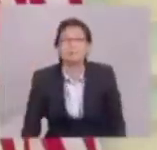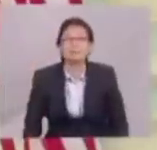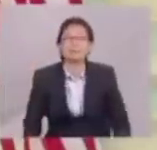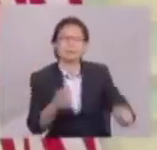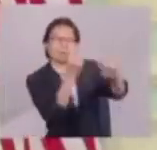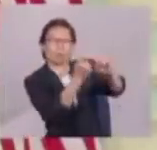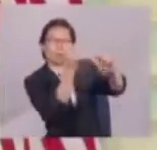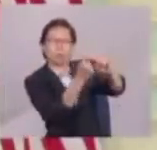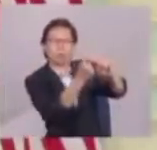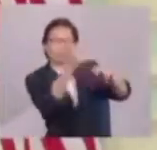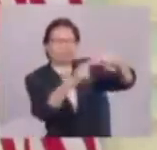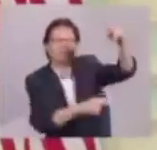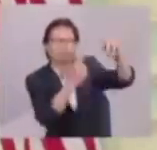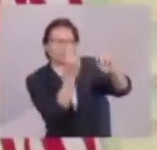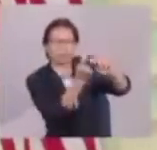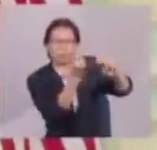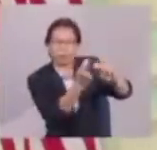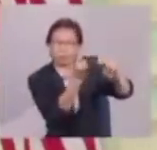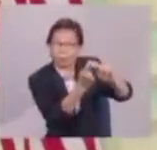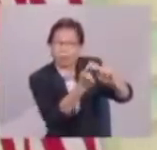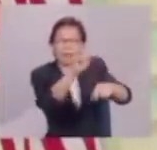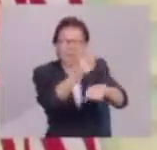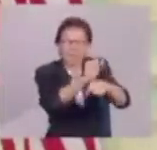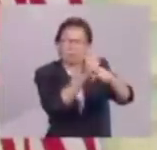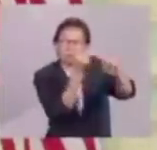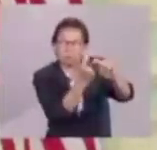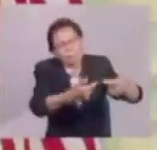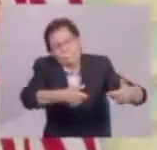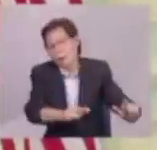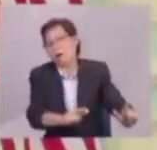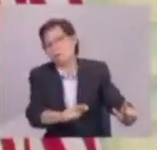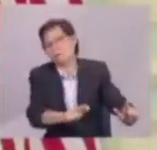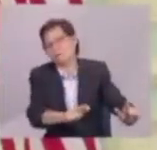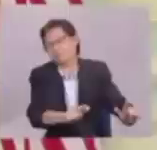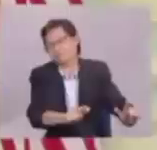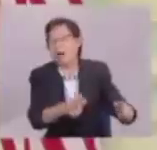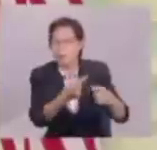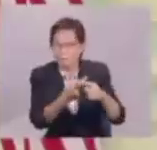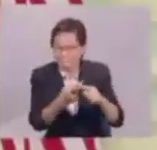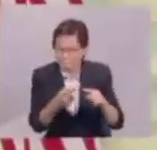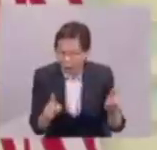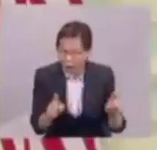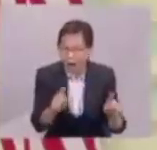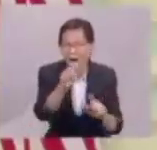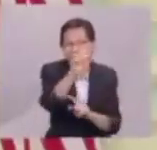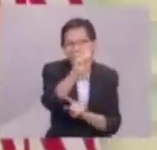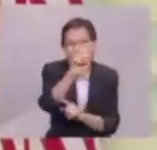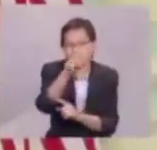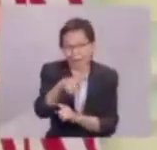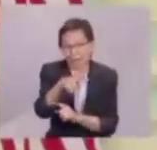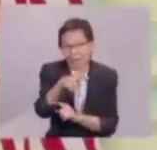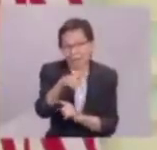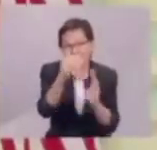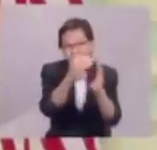construction ataupun pembinaan, kerja-kerja pembinaan dibenarkan. Tetapi SOP